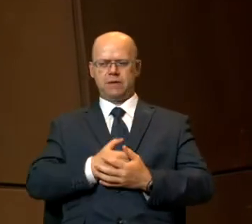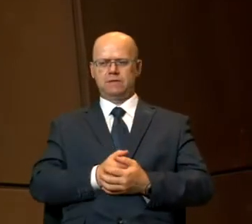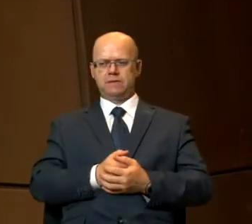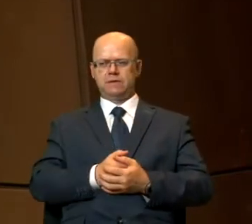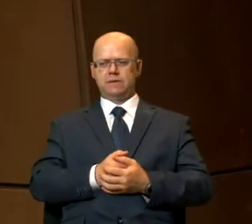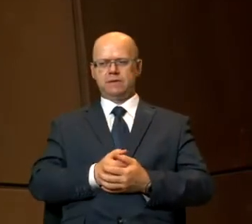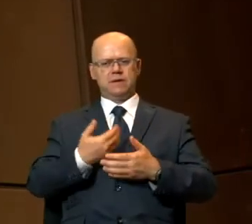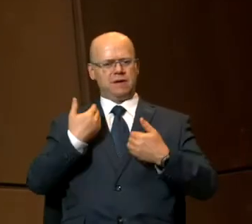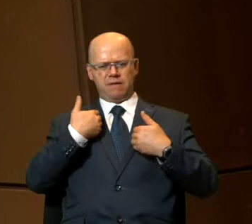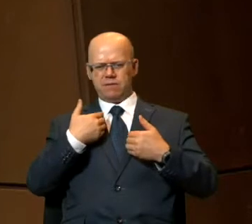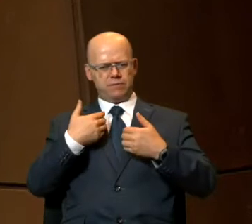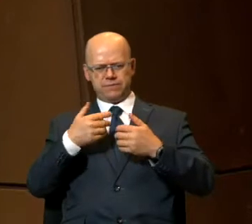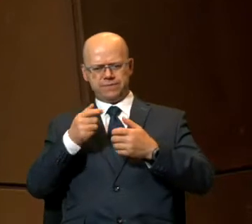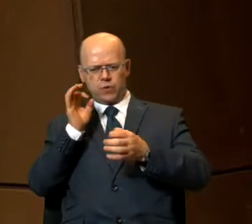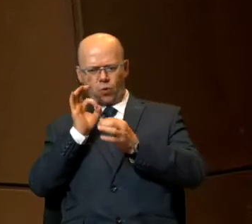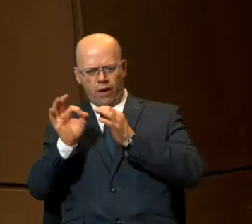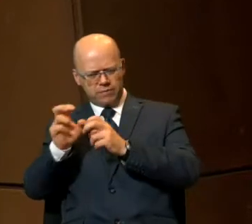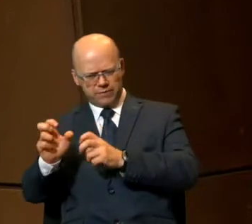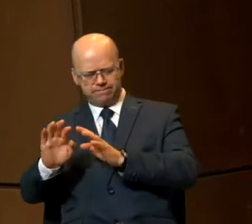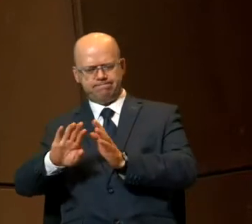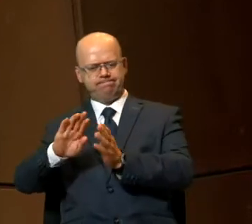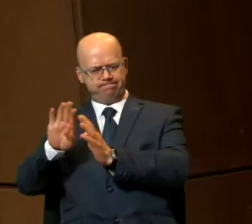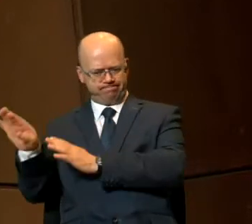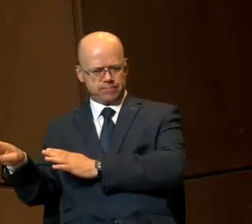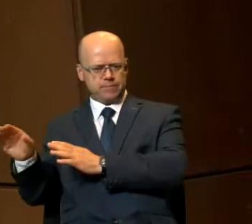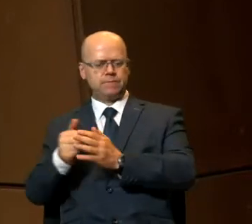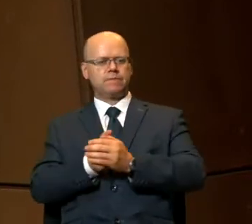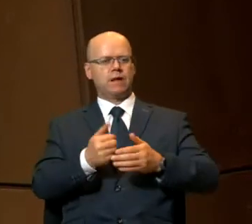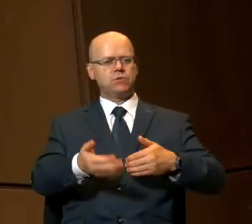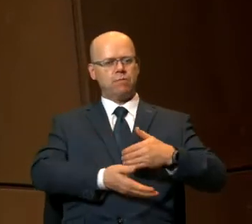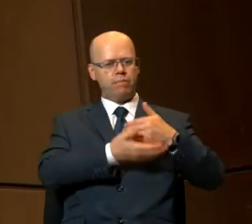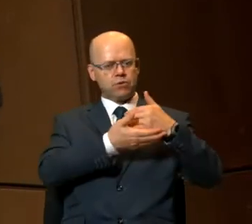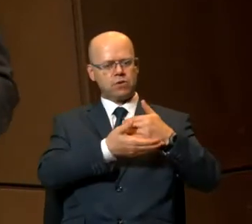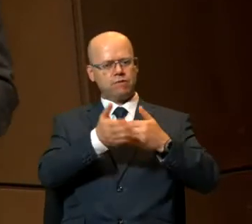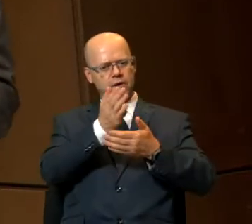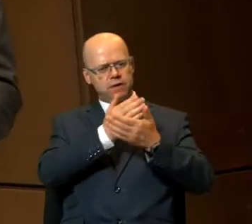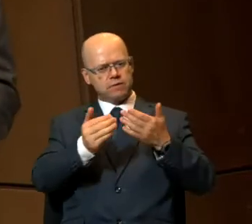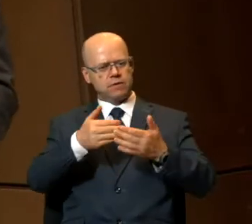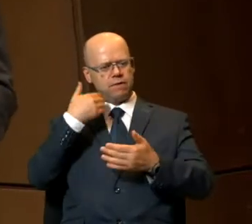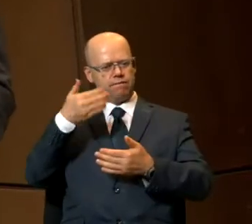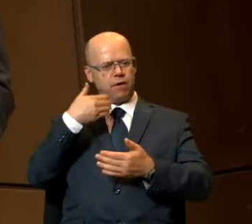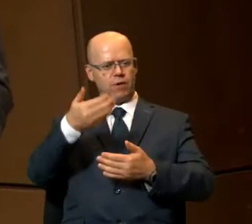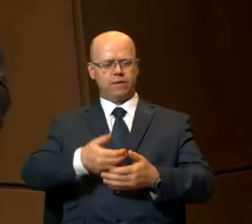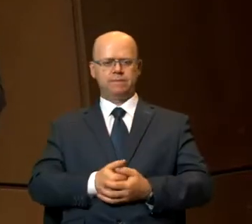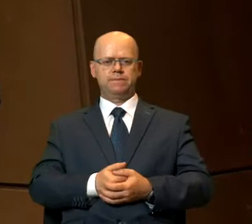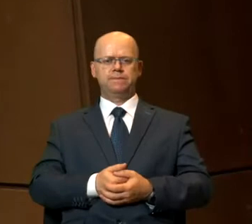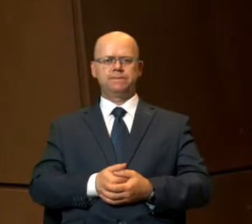za bardzo w ten problem, ale to jest podstawowa część moich argumentów.